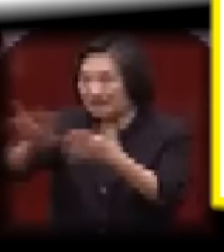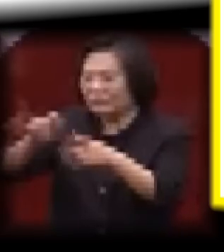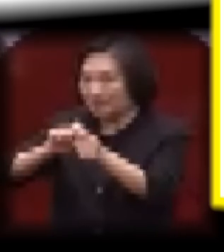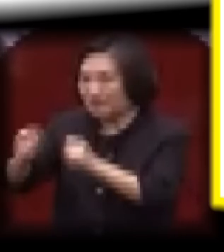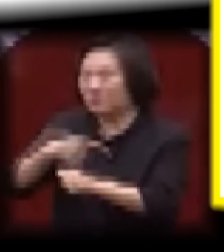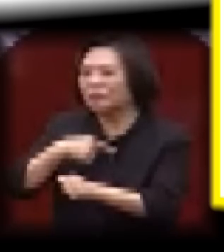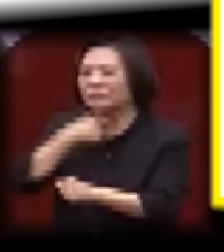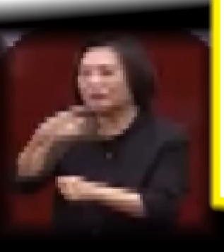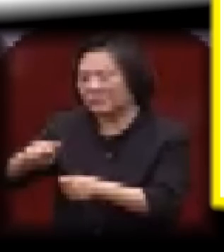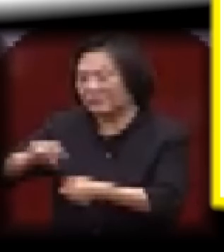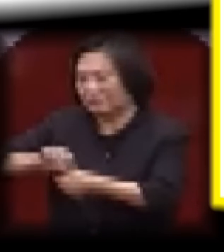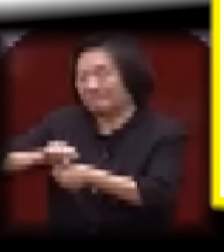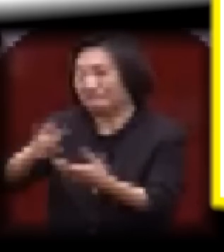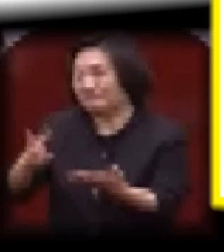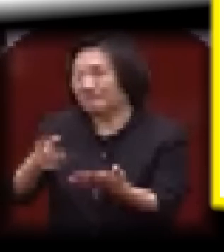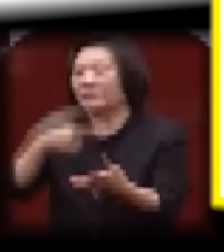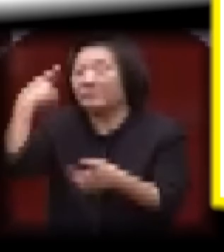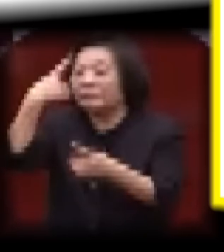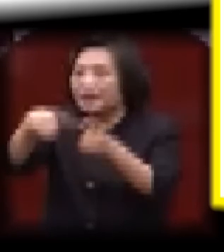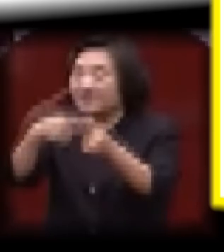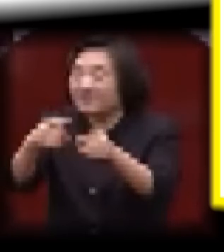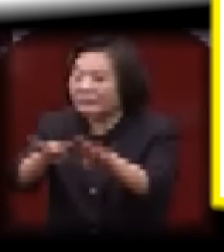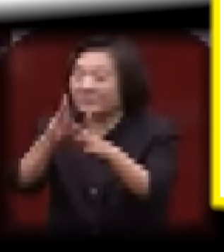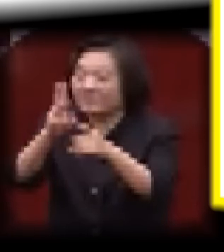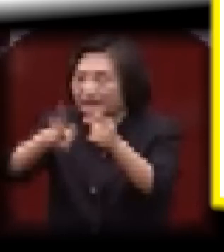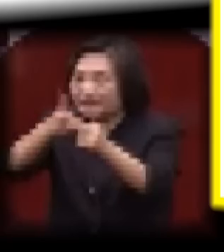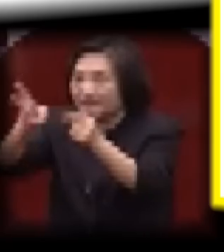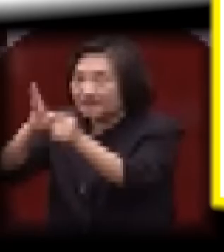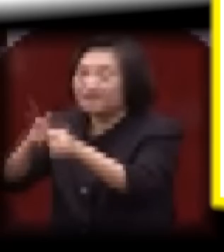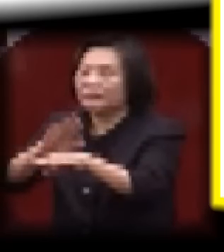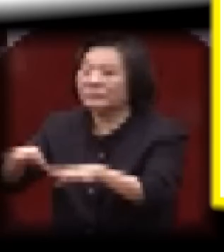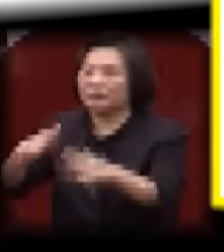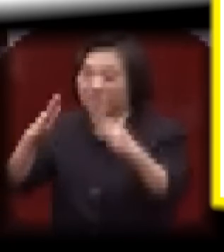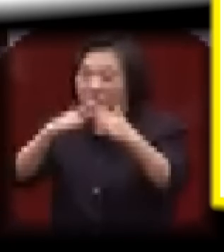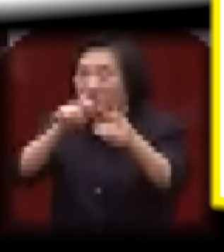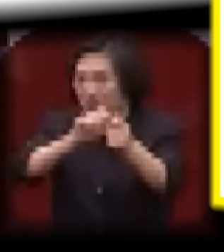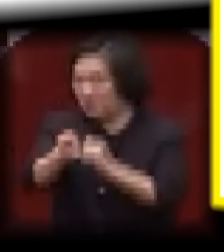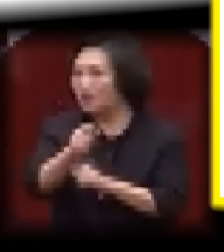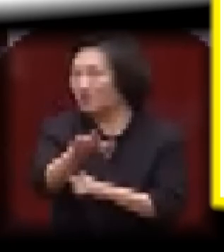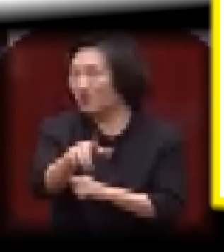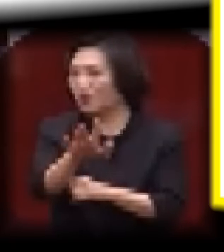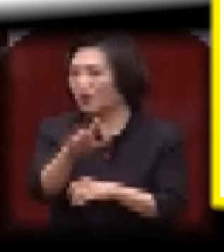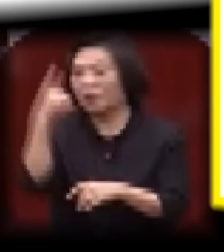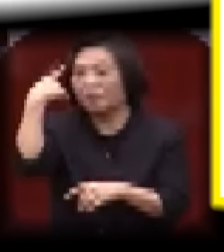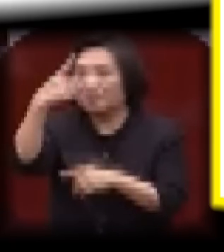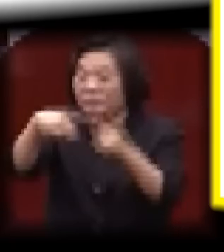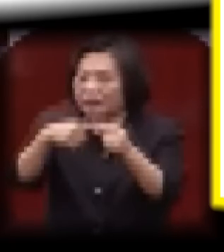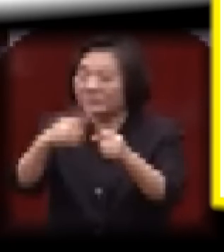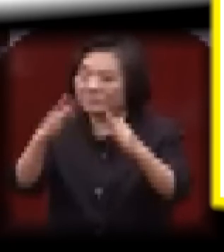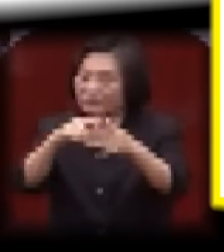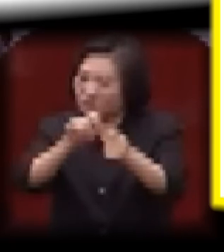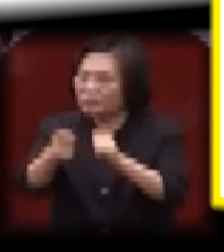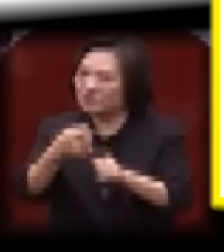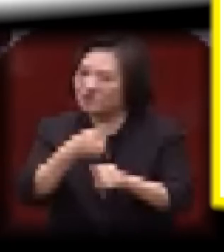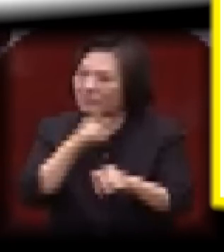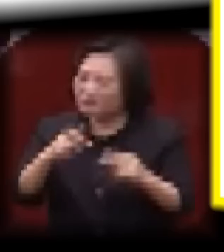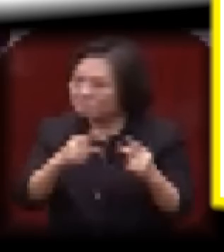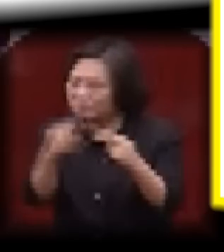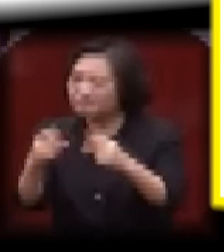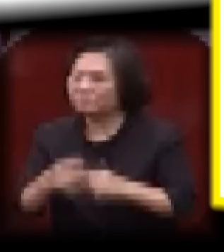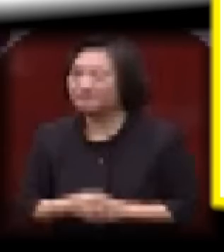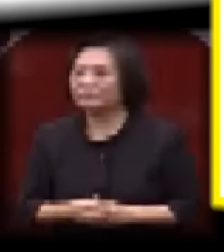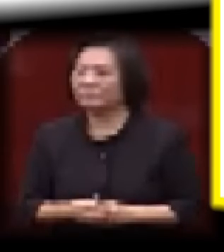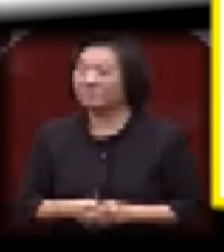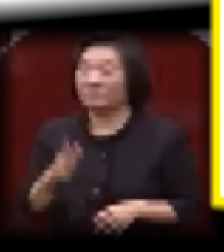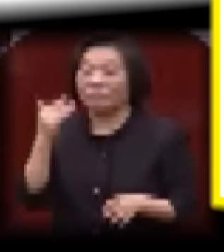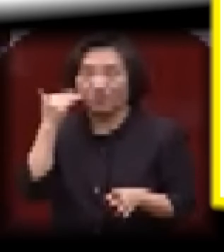明年的话，这个因为三年一次要调整这个房屋税，你知道吗？明年这个我们现在是这样，单一且自住本